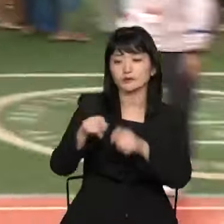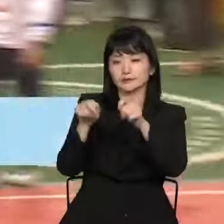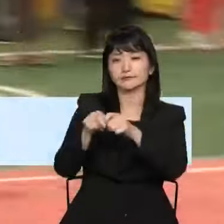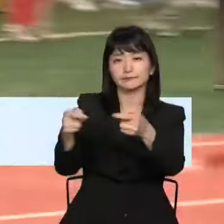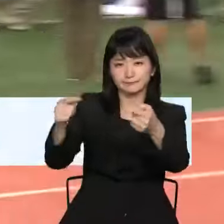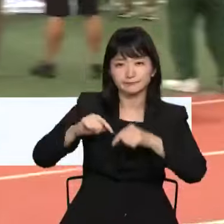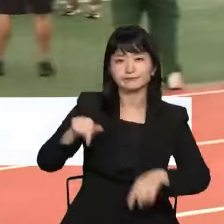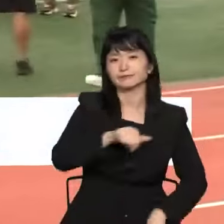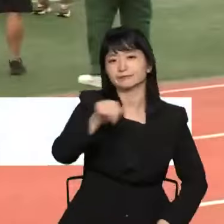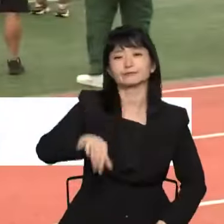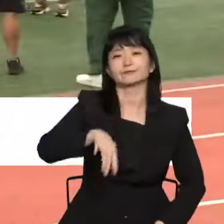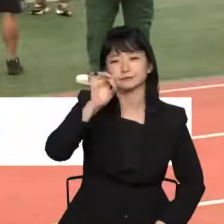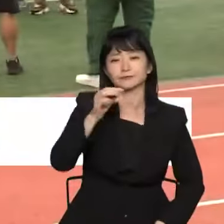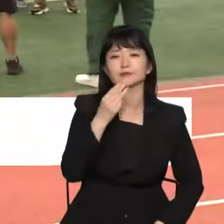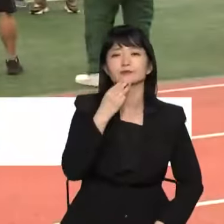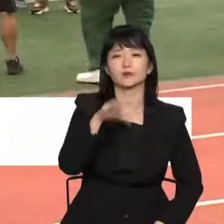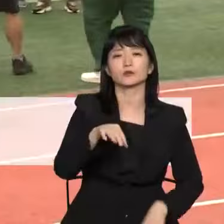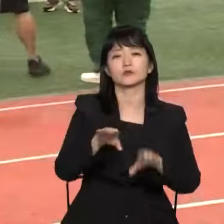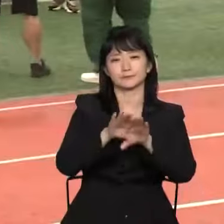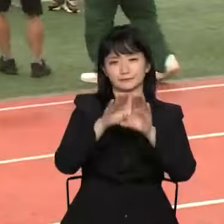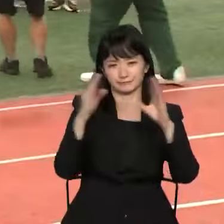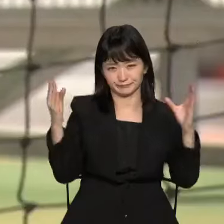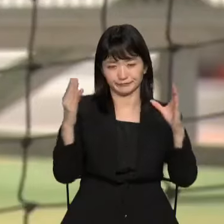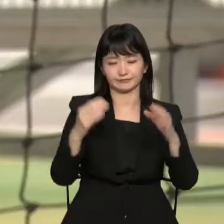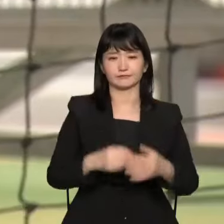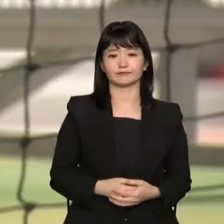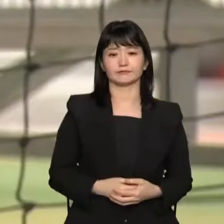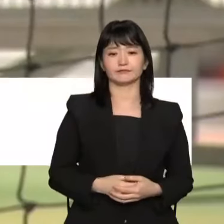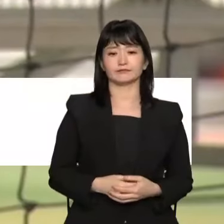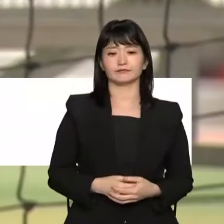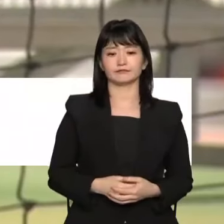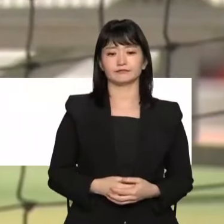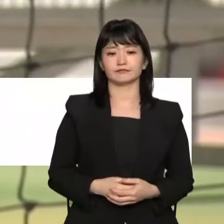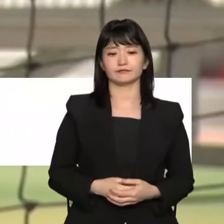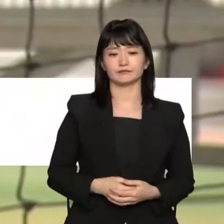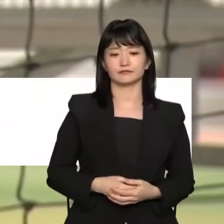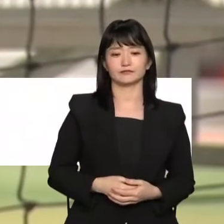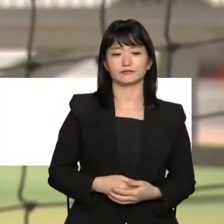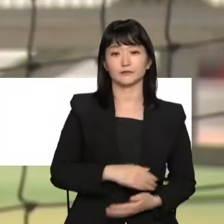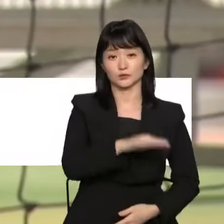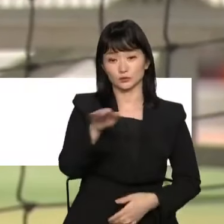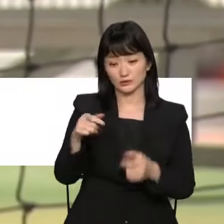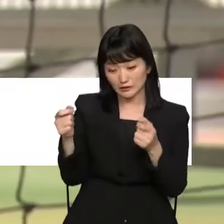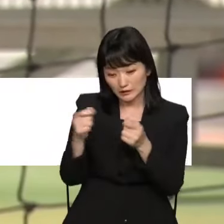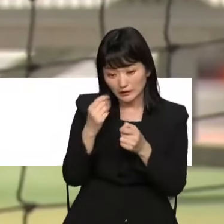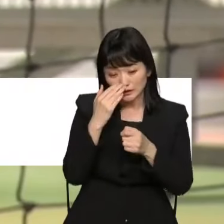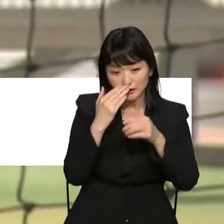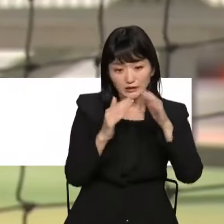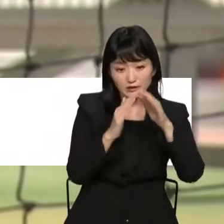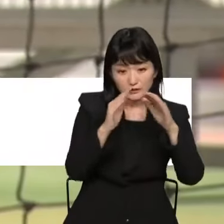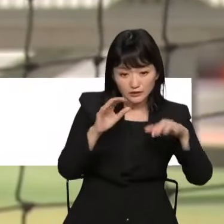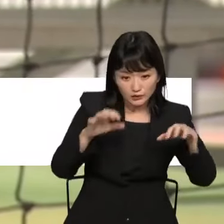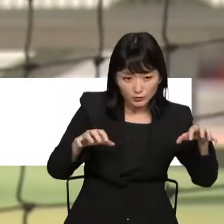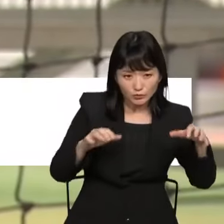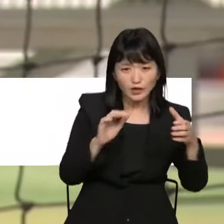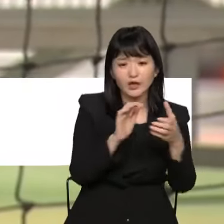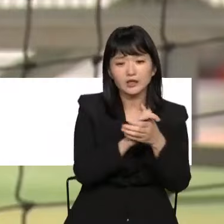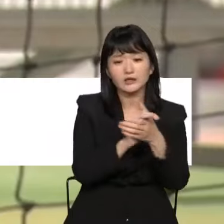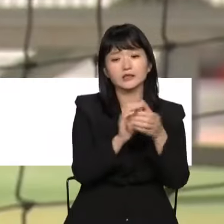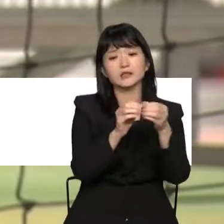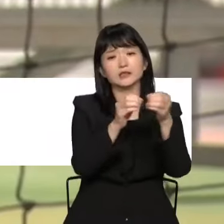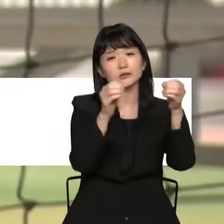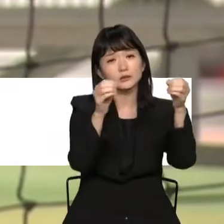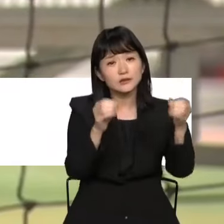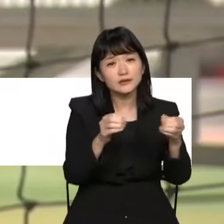아시아에서는 최초로 서울에서 개막식이 열렸습니다. 정말 우리 가까이에 있는 이웃, 또 정말 친구, 동료, 이런